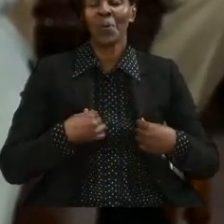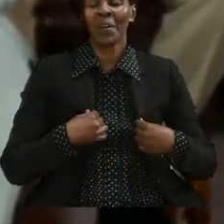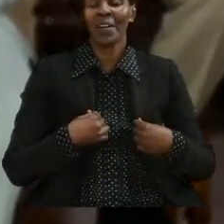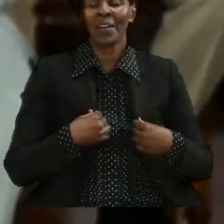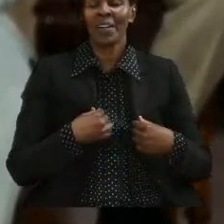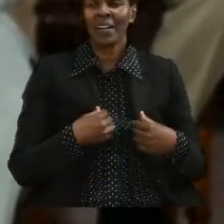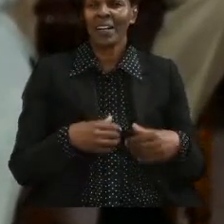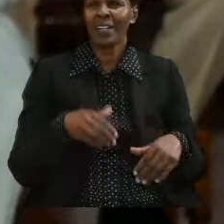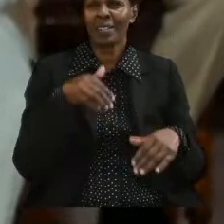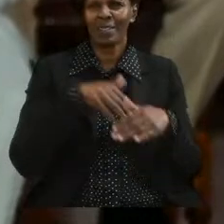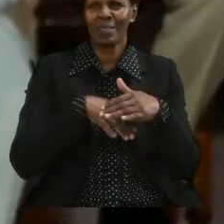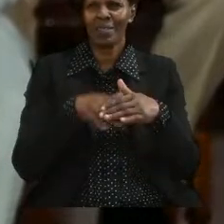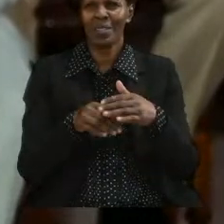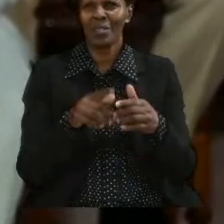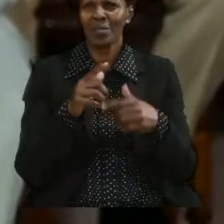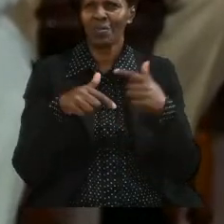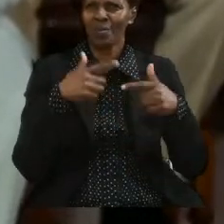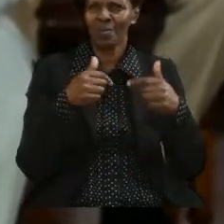uthie nayo uhiki